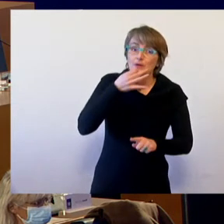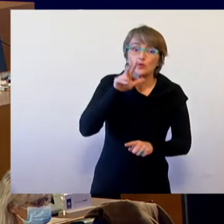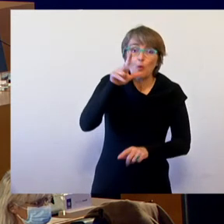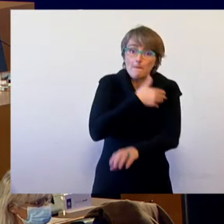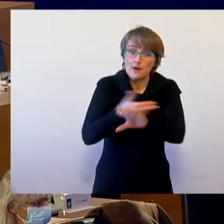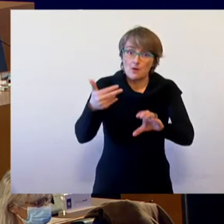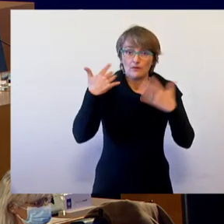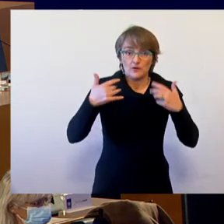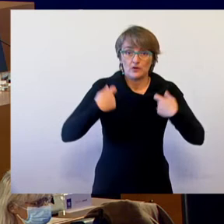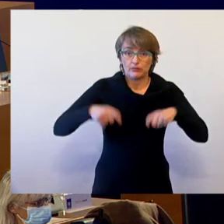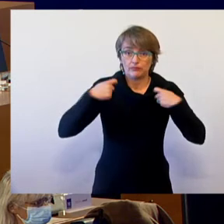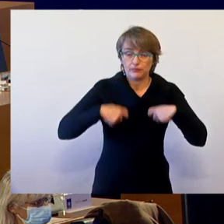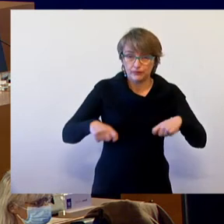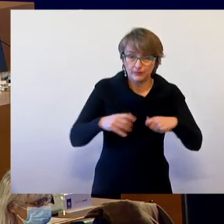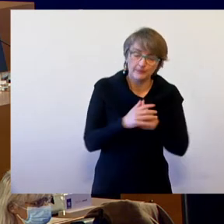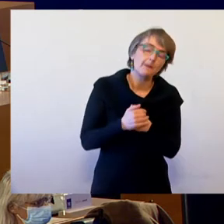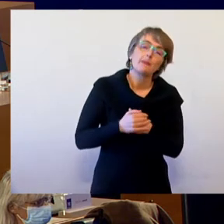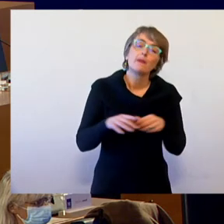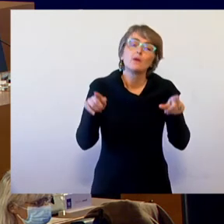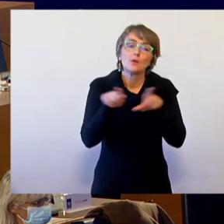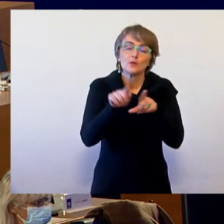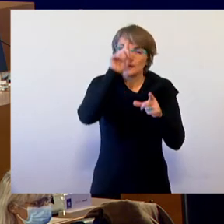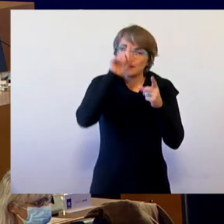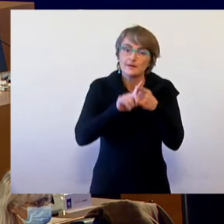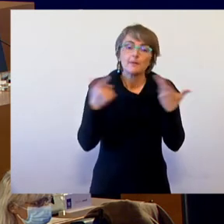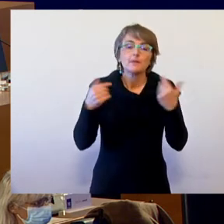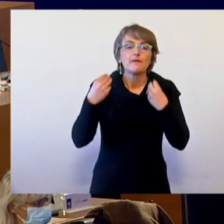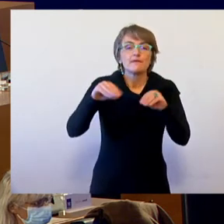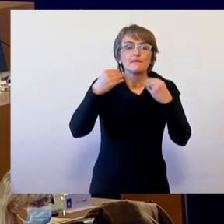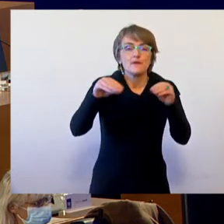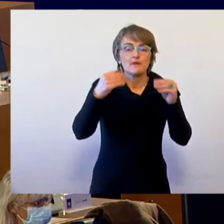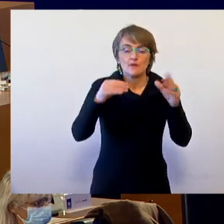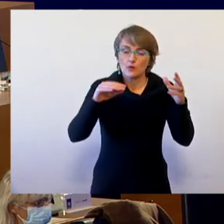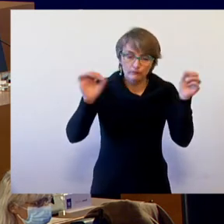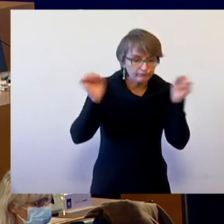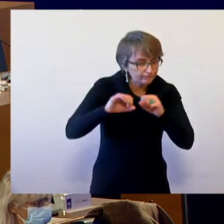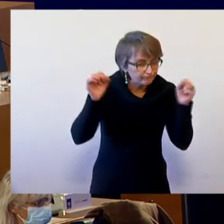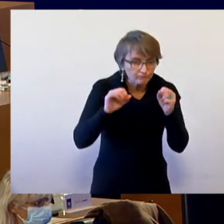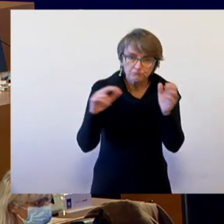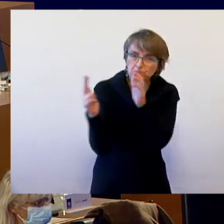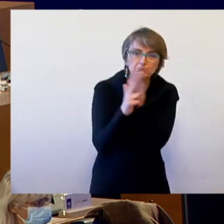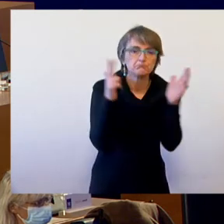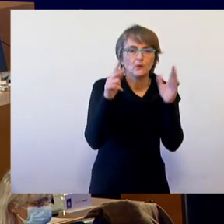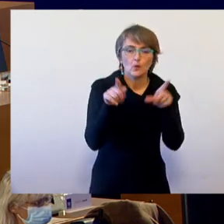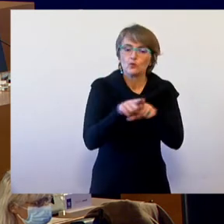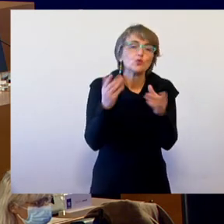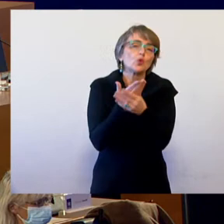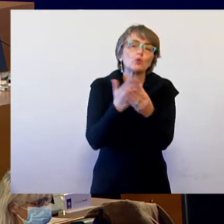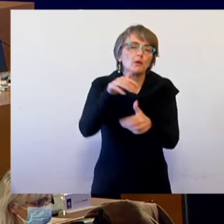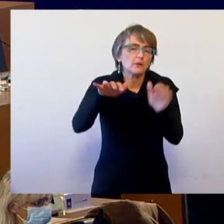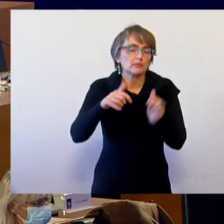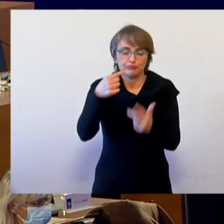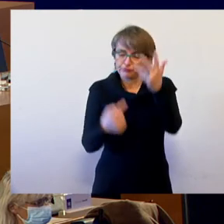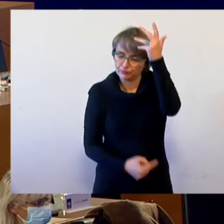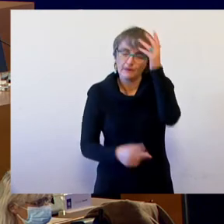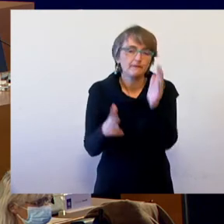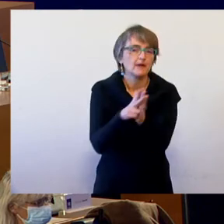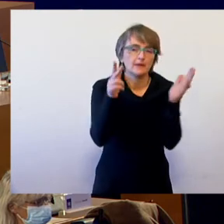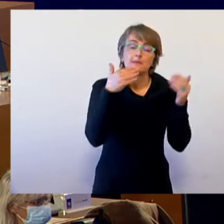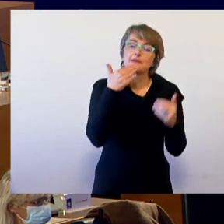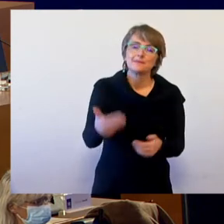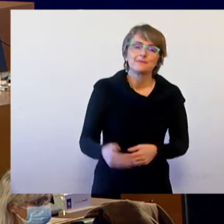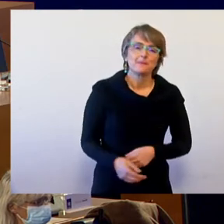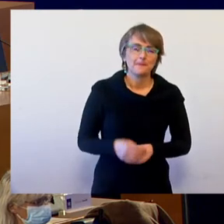de 58 000 euros, d'approuver la signature de l'acte de cession ainsi que tous les documents relatifs à cette affaire. Je vous remercie.